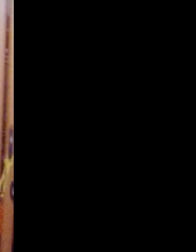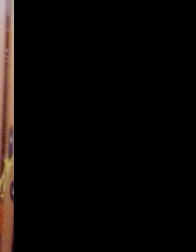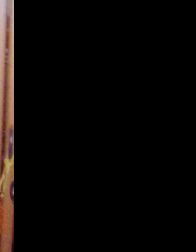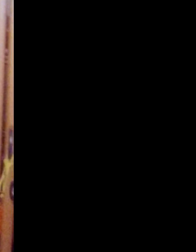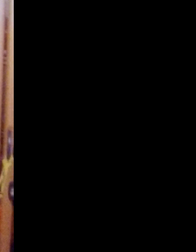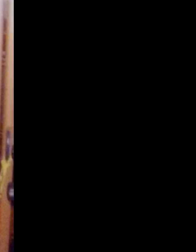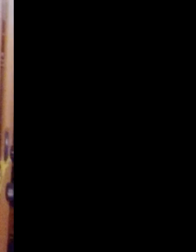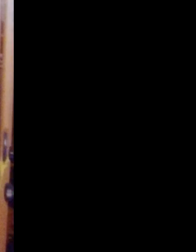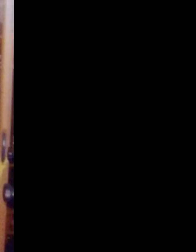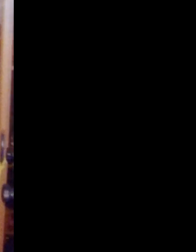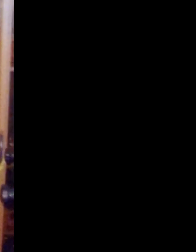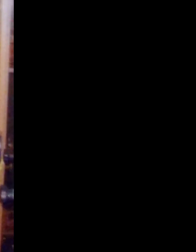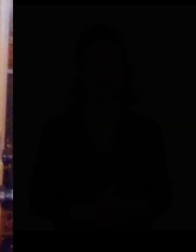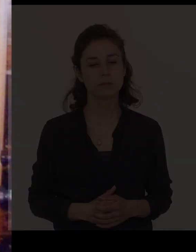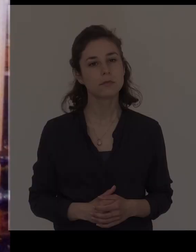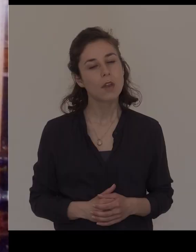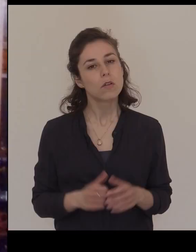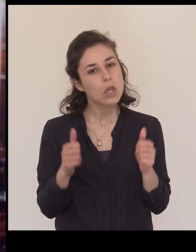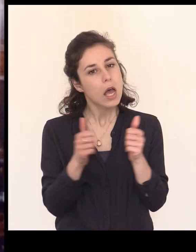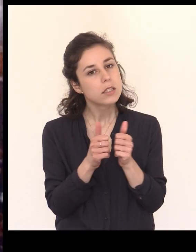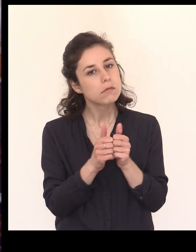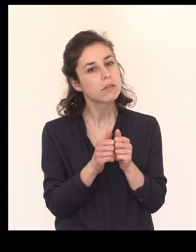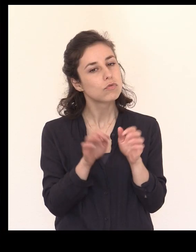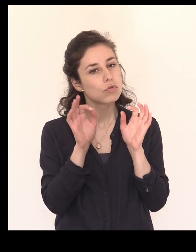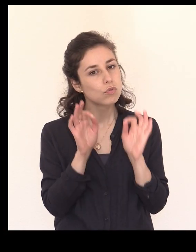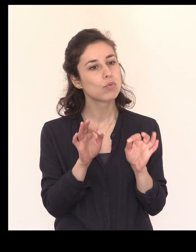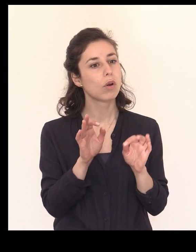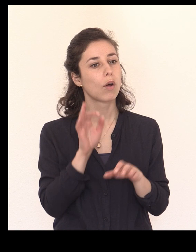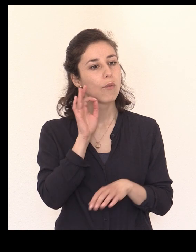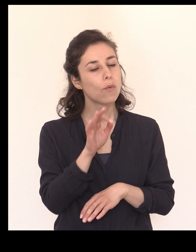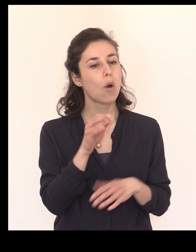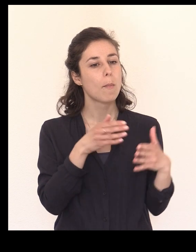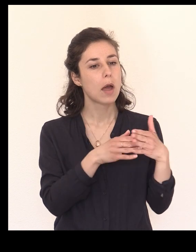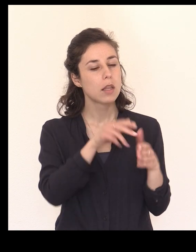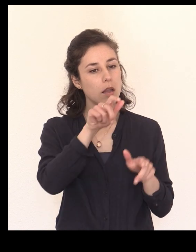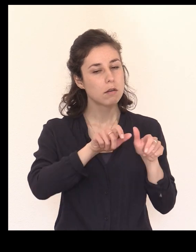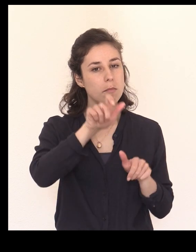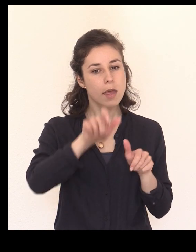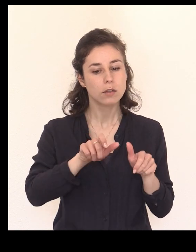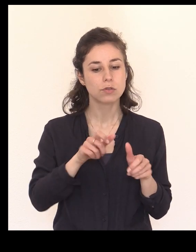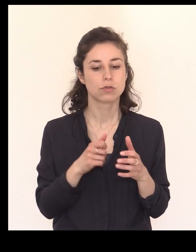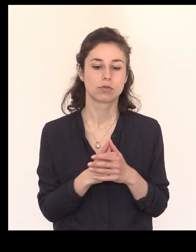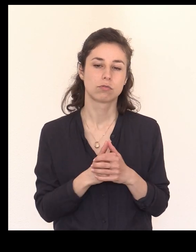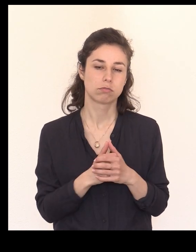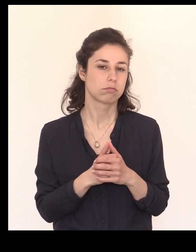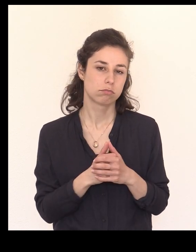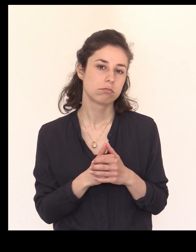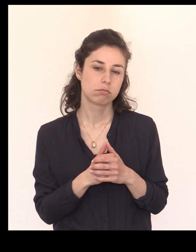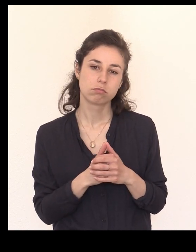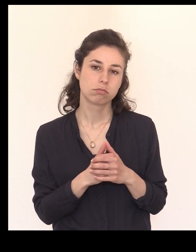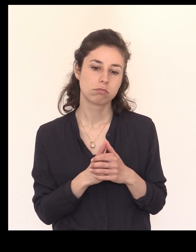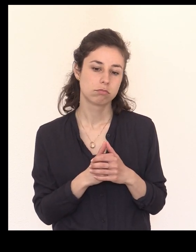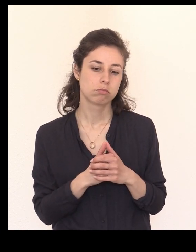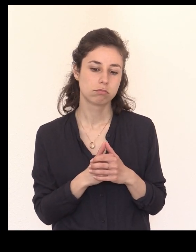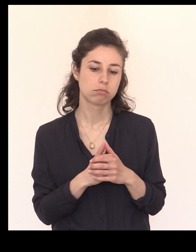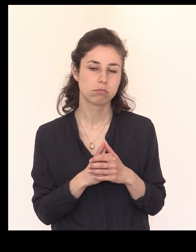davor. Ich finde, Assistenz ist eine gute Sache für Behinderte. Und